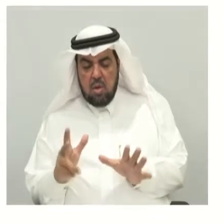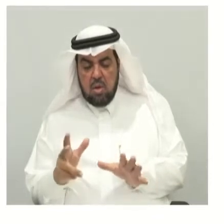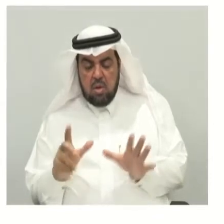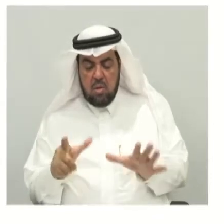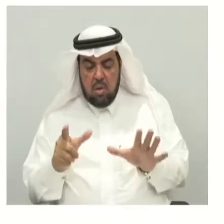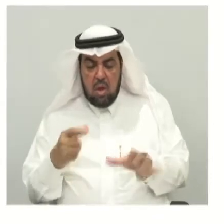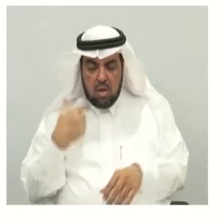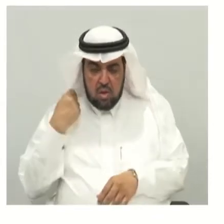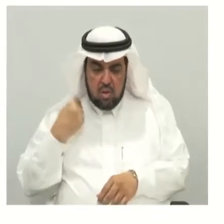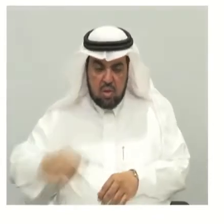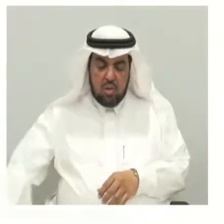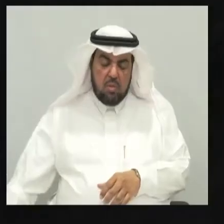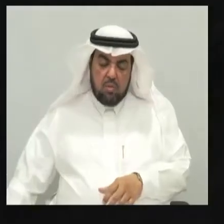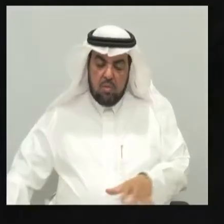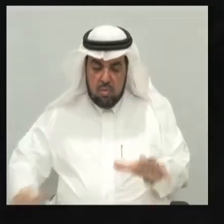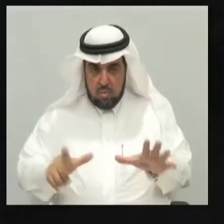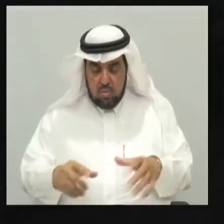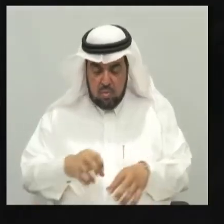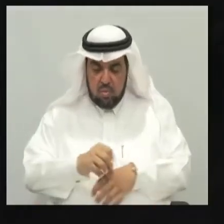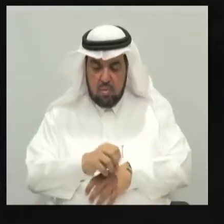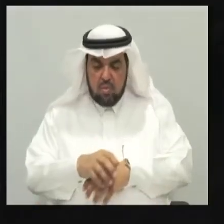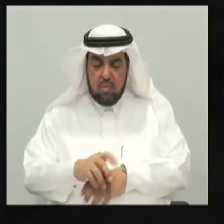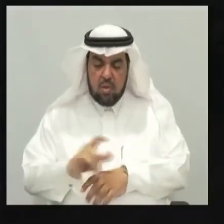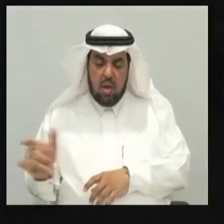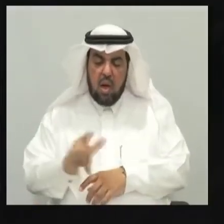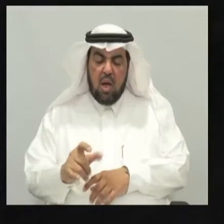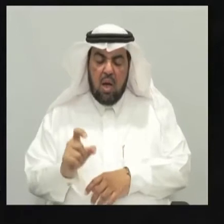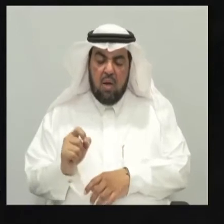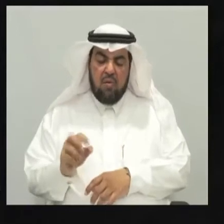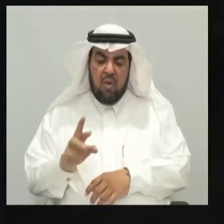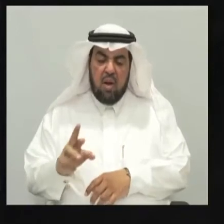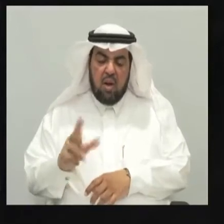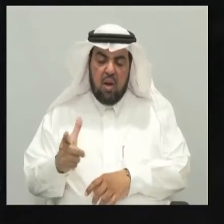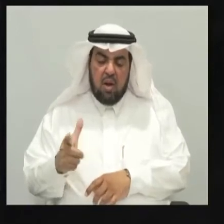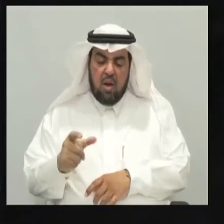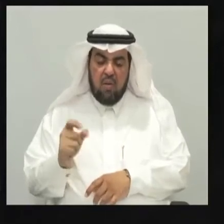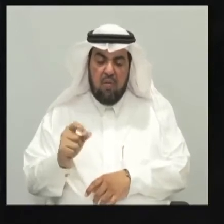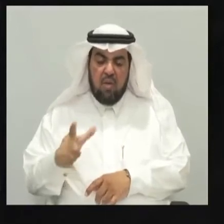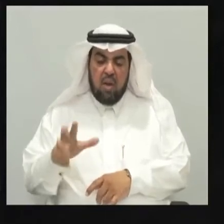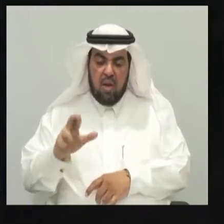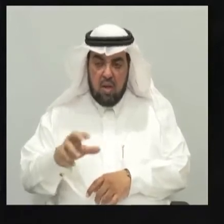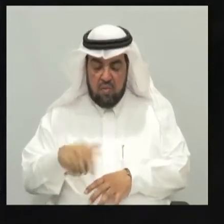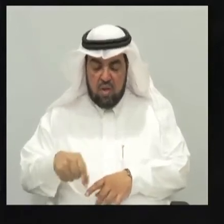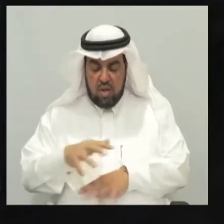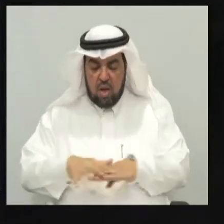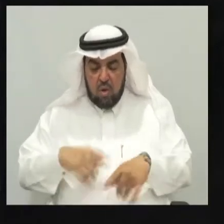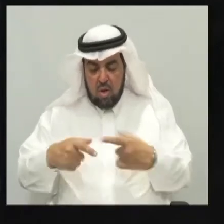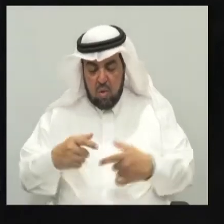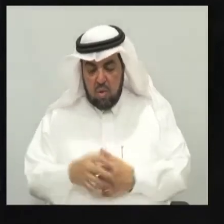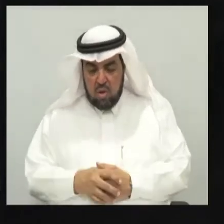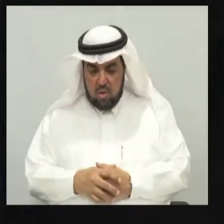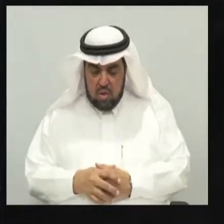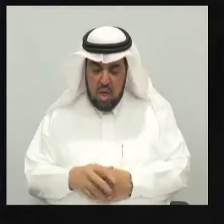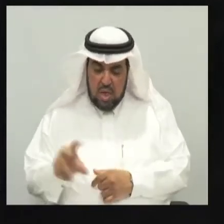1 2 3 4 5 6 7 8 9 10 11 12 13 14 15 16 17 17 عنصر لا فلز في الجدول الدوري. كم لدي عنصر